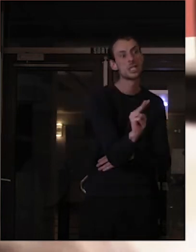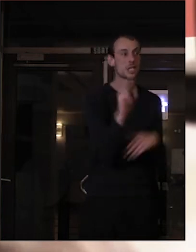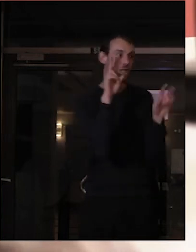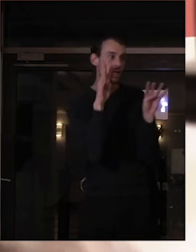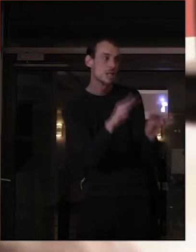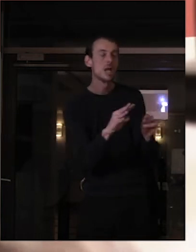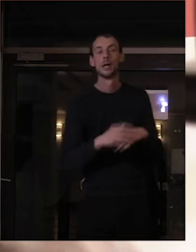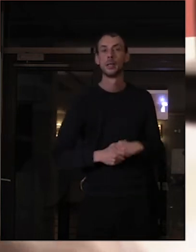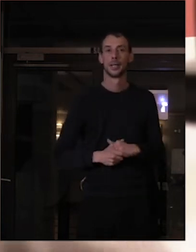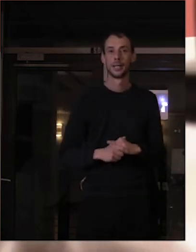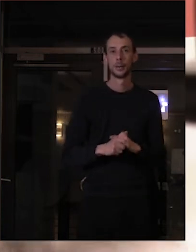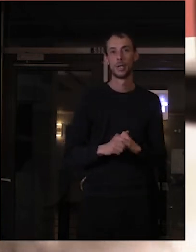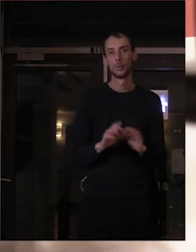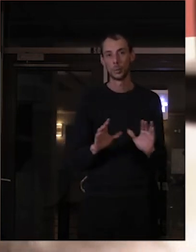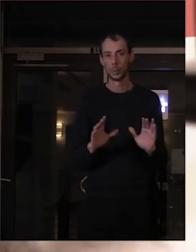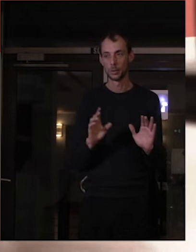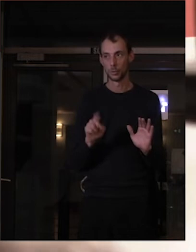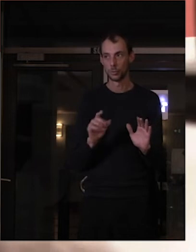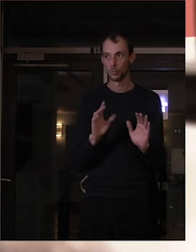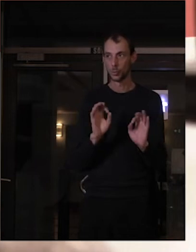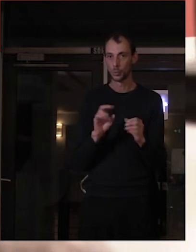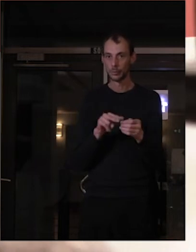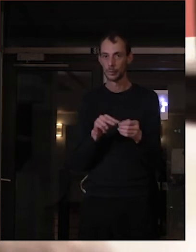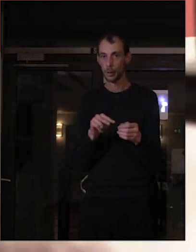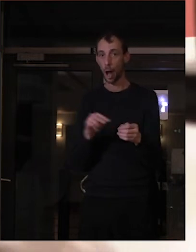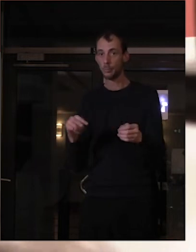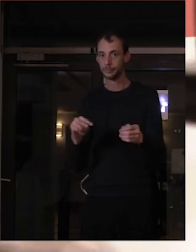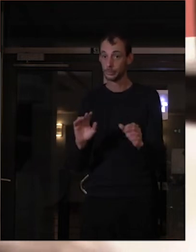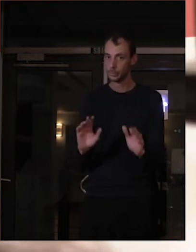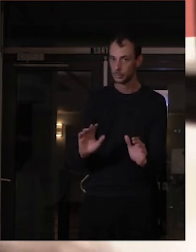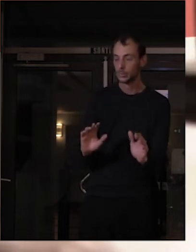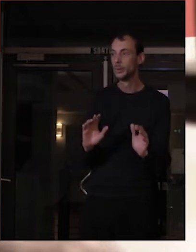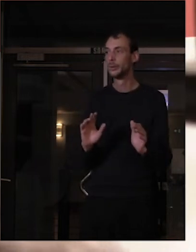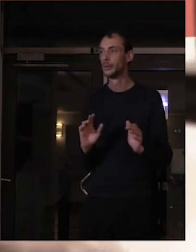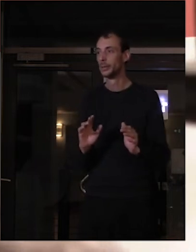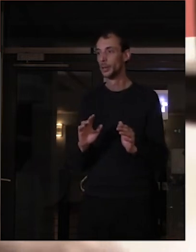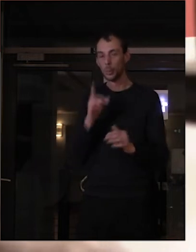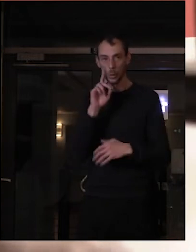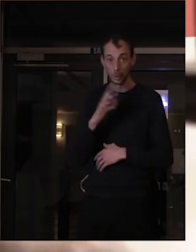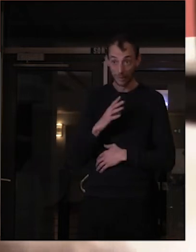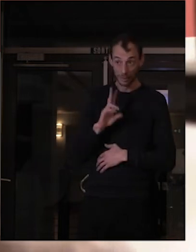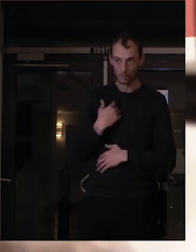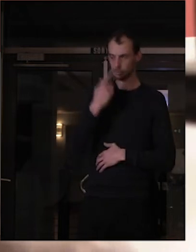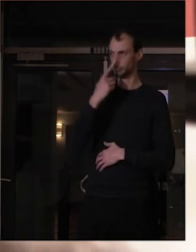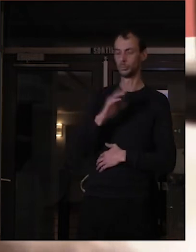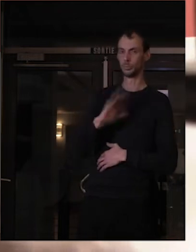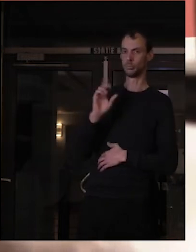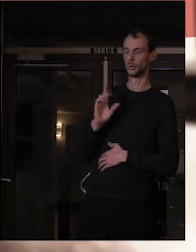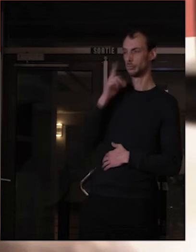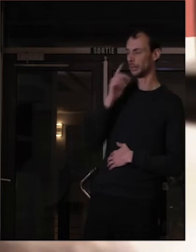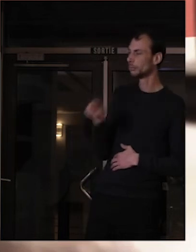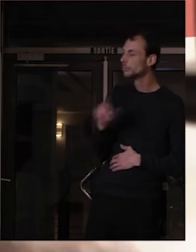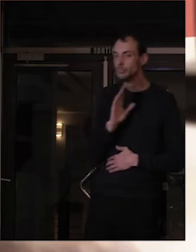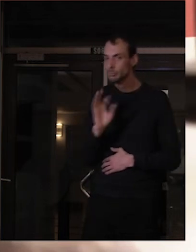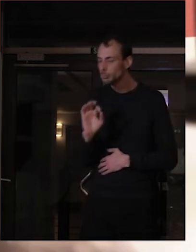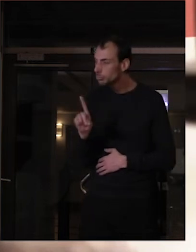Alors encore une fois, il faut se décaler d'un tout petit pas sur le côté parce que ça pose une autre question. Moi, je lui ai répondu « Regardez les joueurs de l'UBB, ils ont le